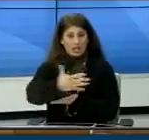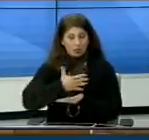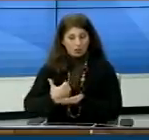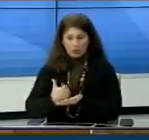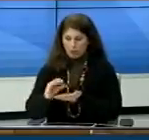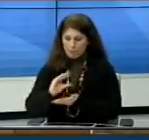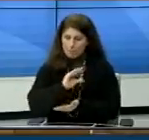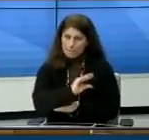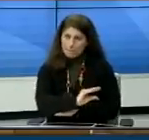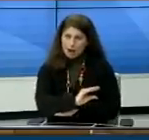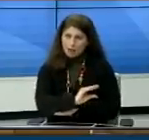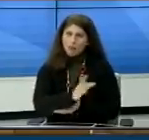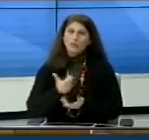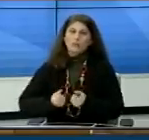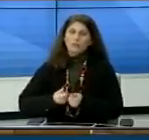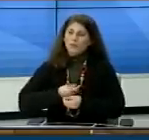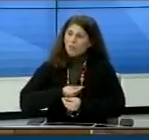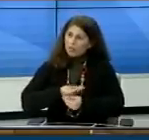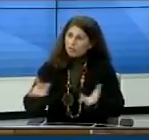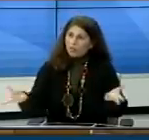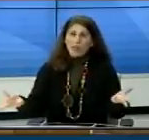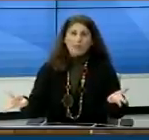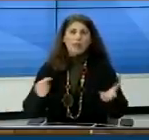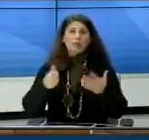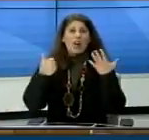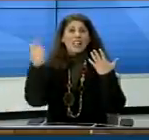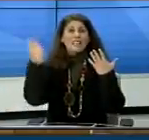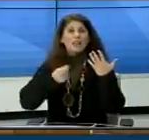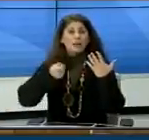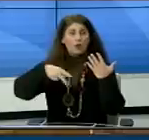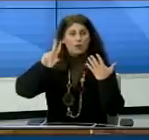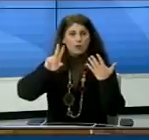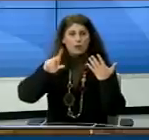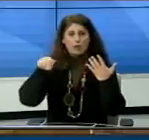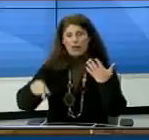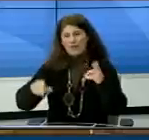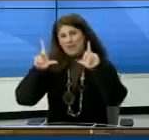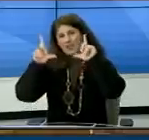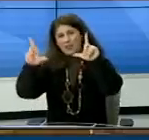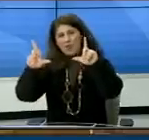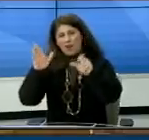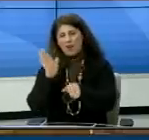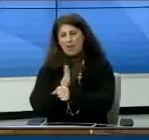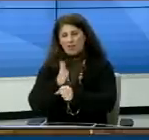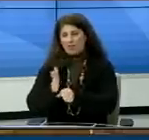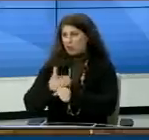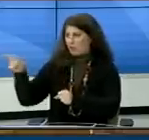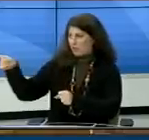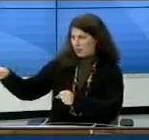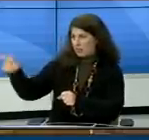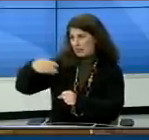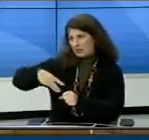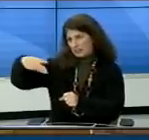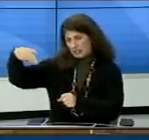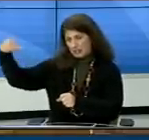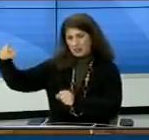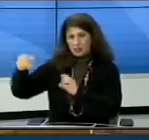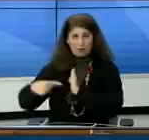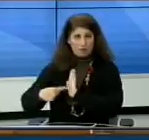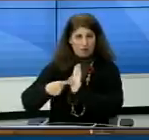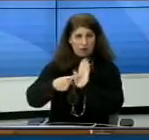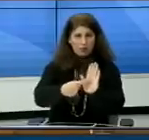κατά 6%. Και στην εικόνα καταστροφής την οποία παρουσιάζεται, απαντά